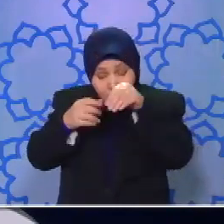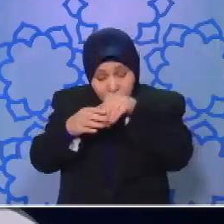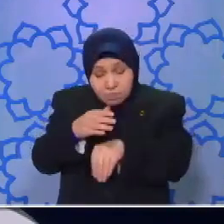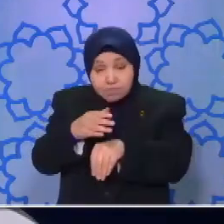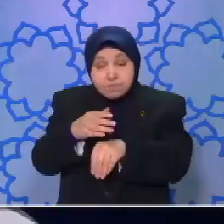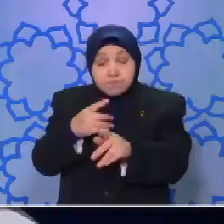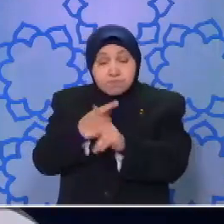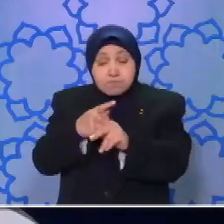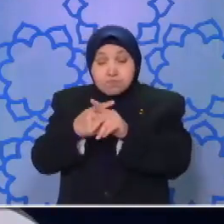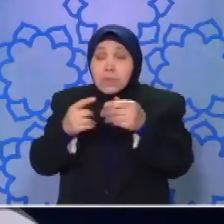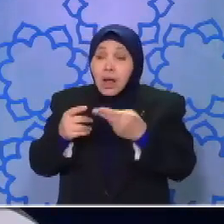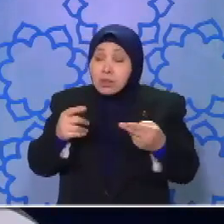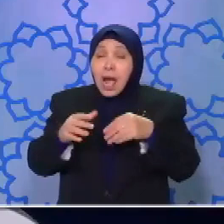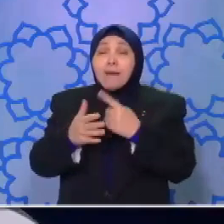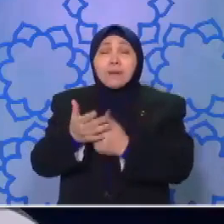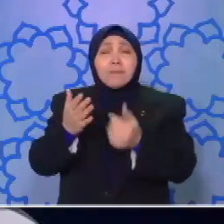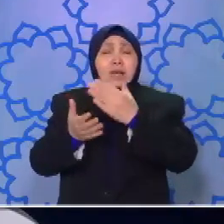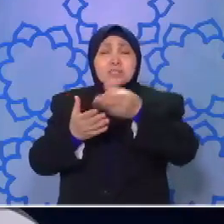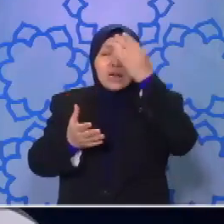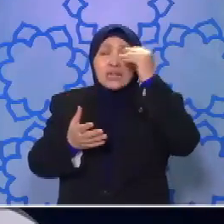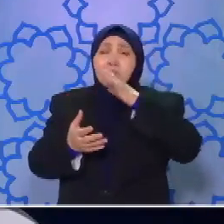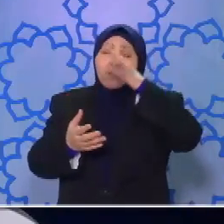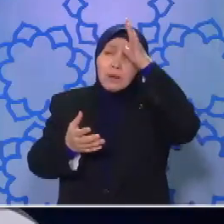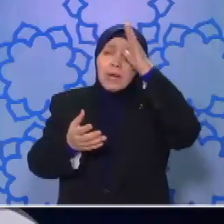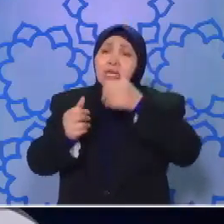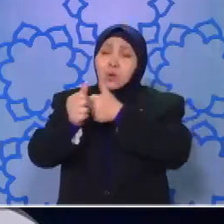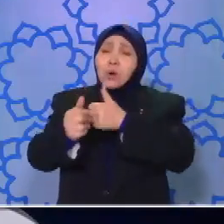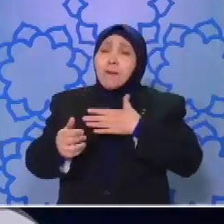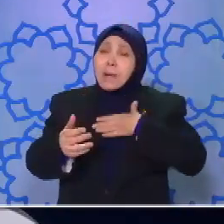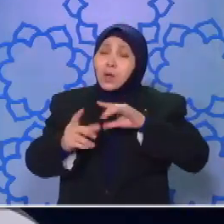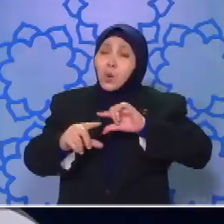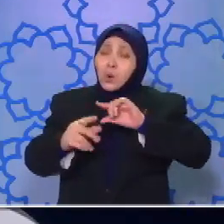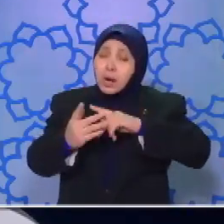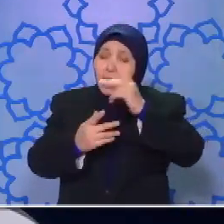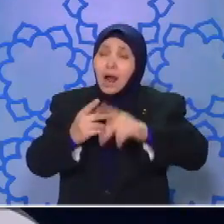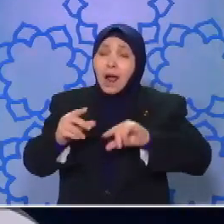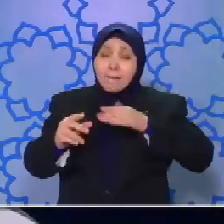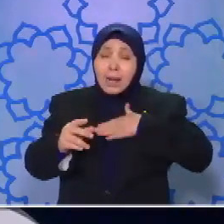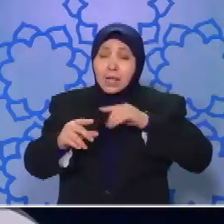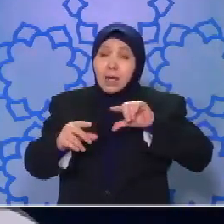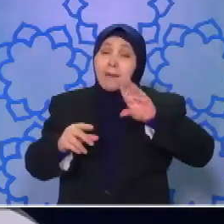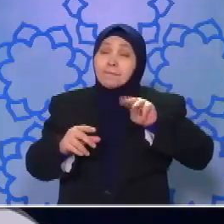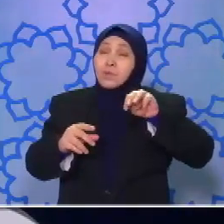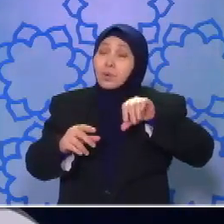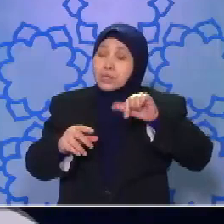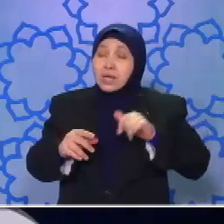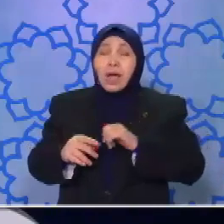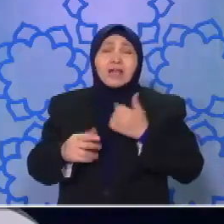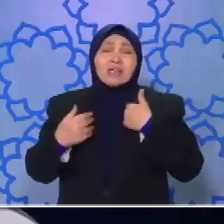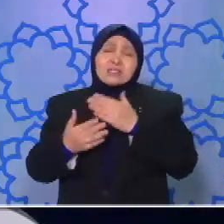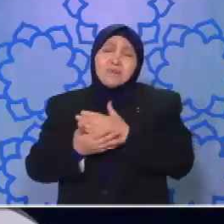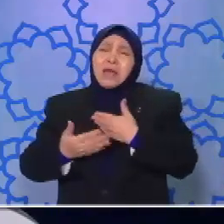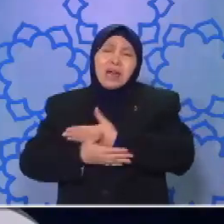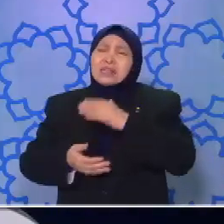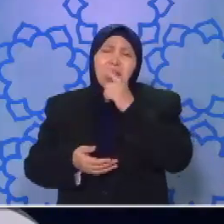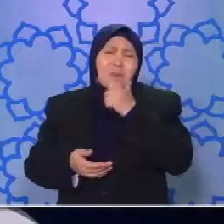simpanan. Tapi apa pelajaran untuk ibu ayah yang ikuti program My Quran Time pada hari ini? Kadang-kadang ada anak kita tak nak dengar Quran Time